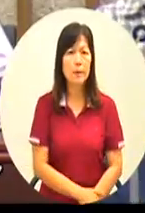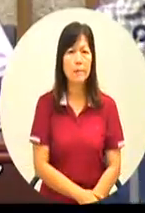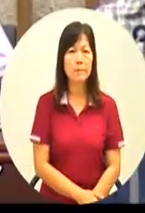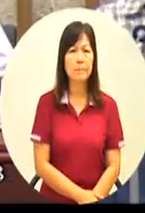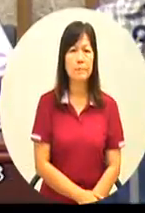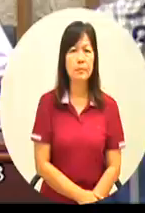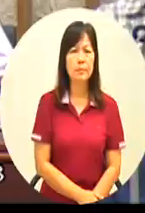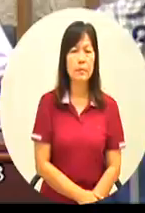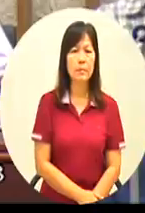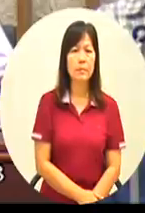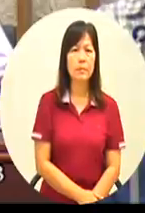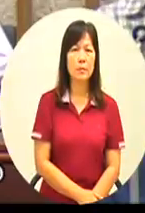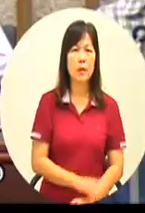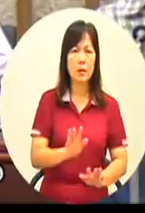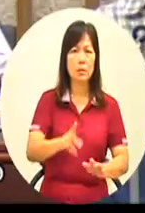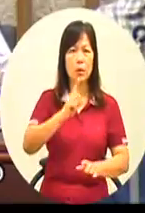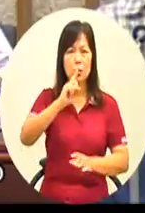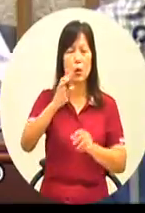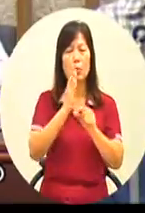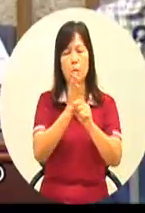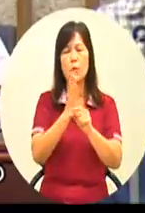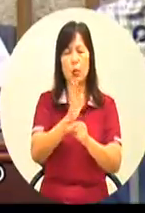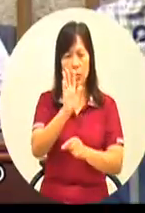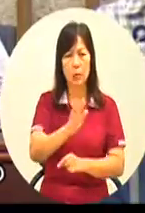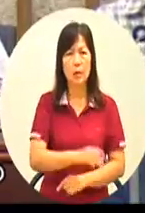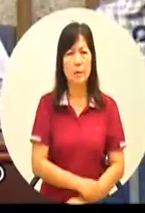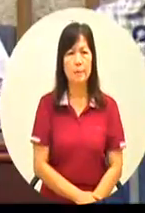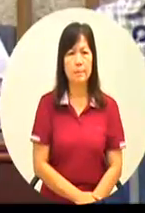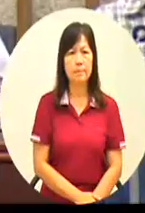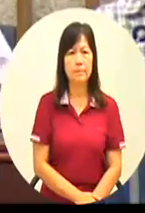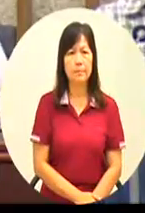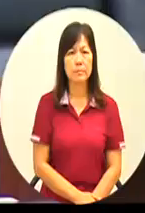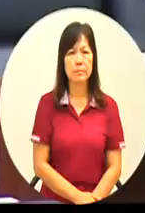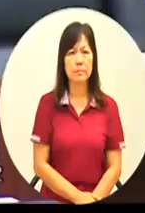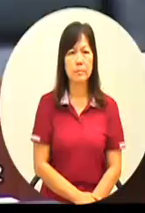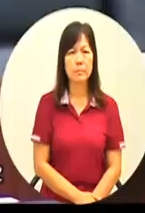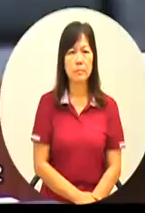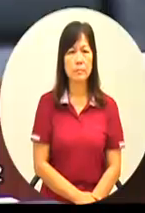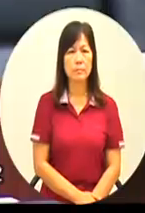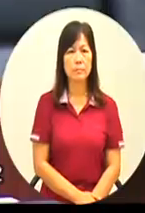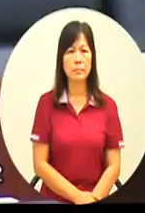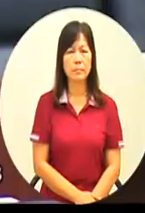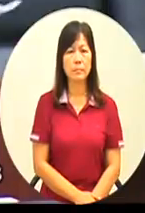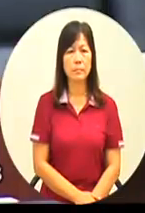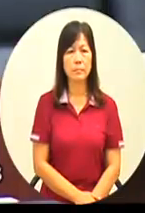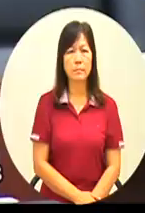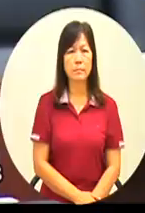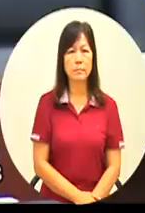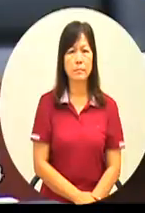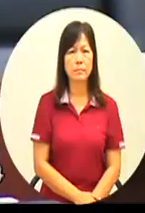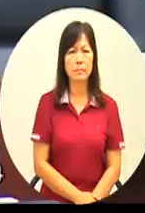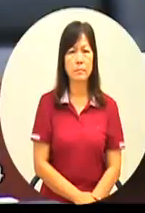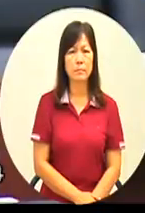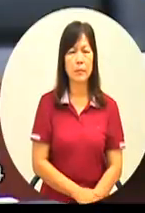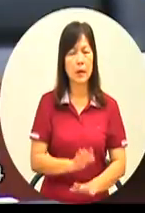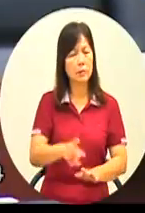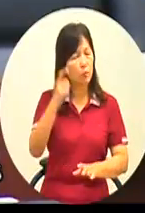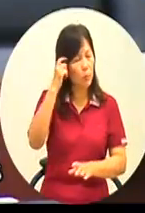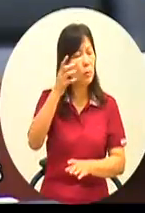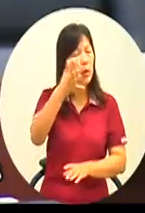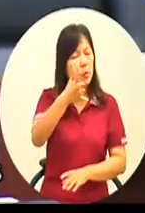谢谢主席，谢谢议员，目前是上诉中。 上诉中的嘛，是不是？ 是哦， 那我再请问一下，请问一